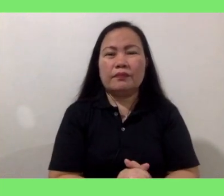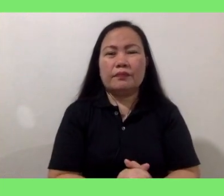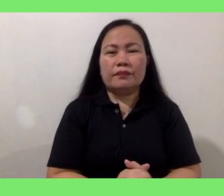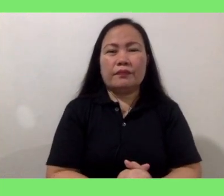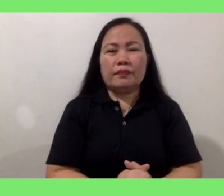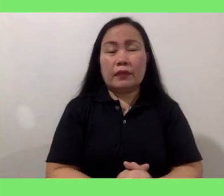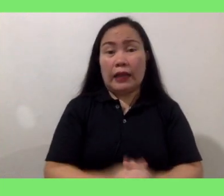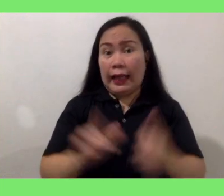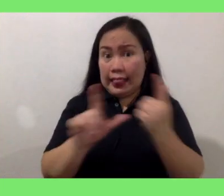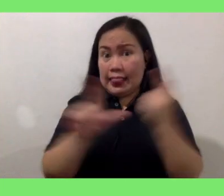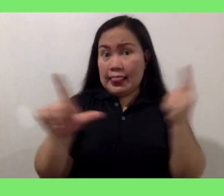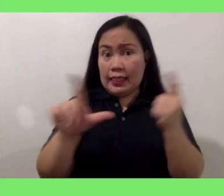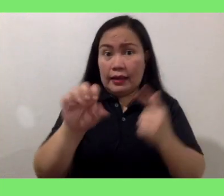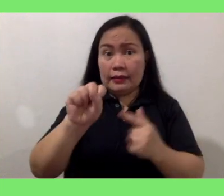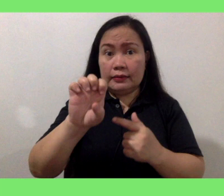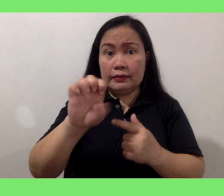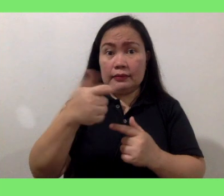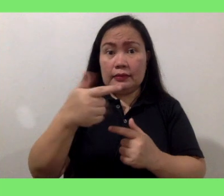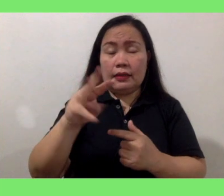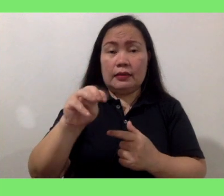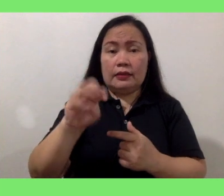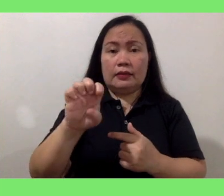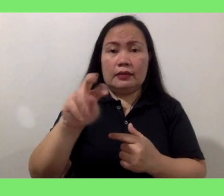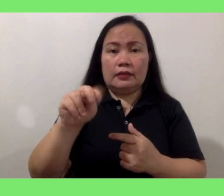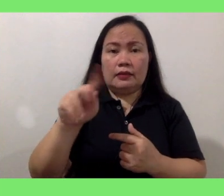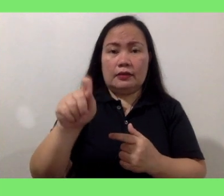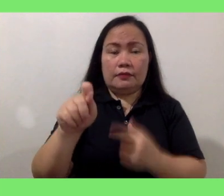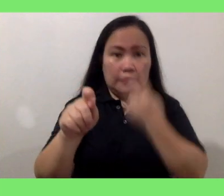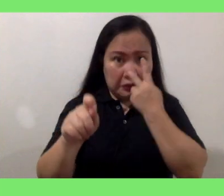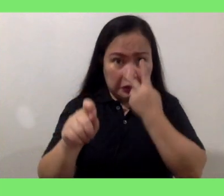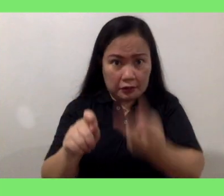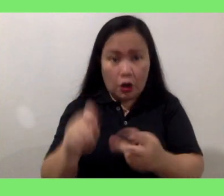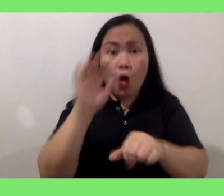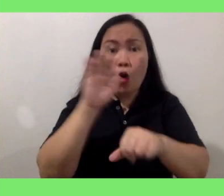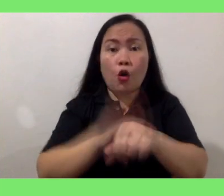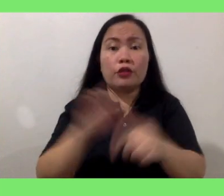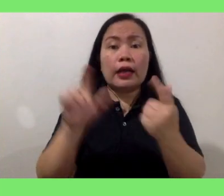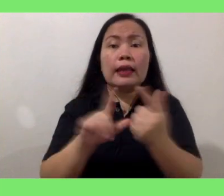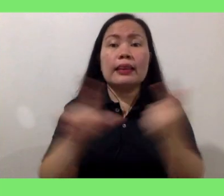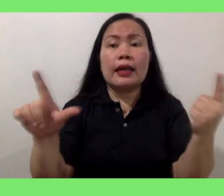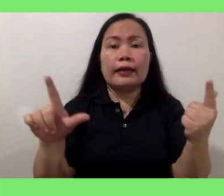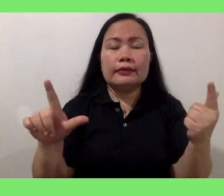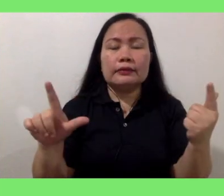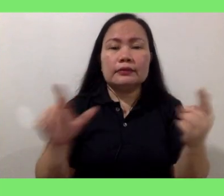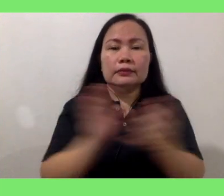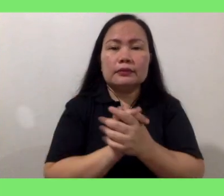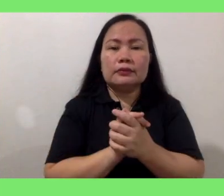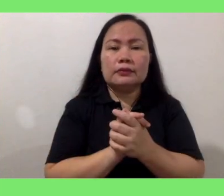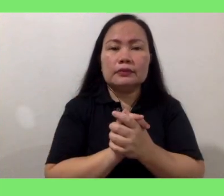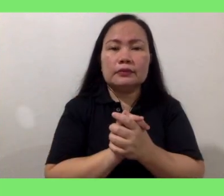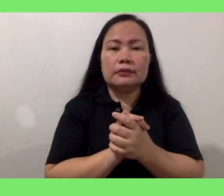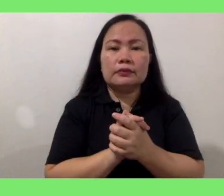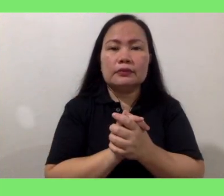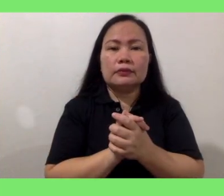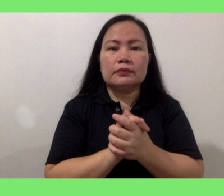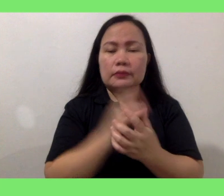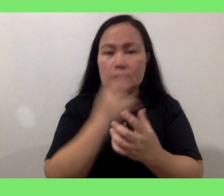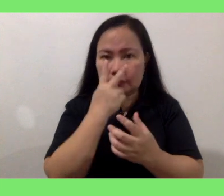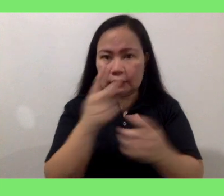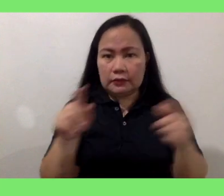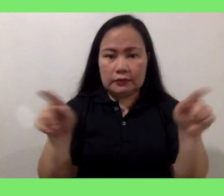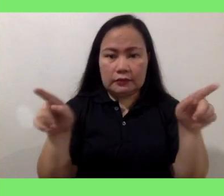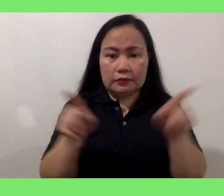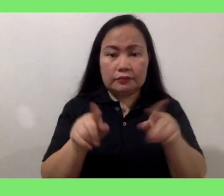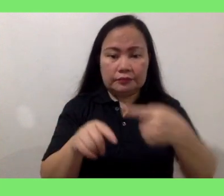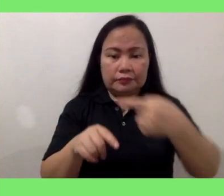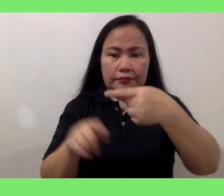segment, makikita lang natin siya kapag meron kang line. Okay? Ang line segment ay makikita lang po natin pag meron tayong line. So,